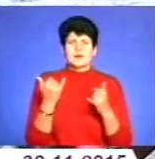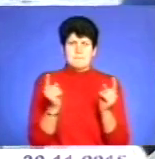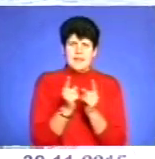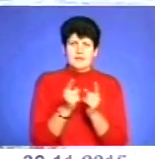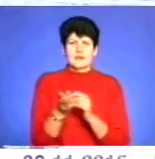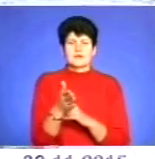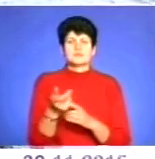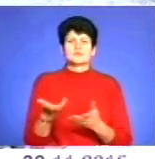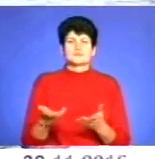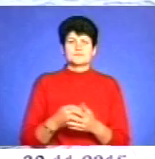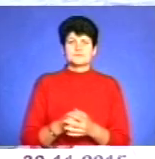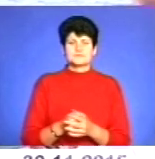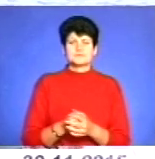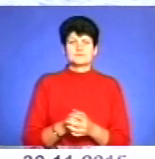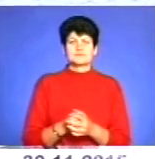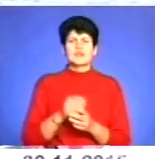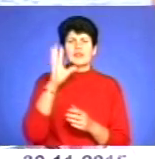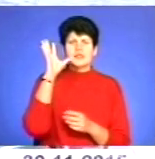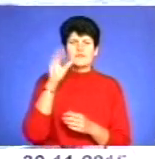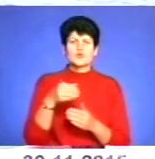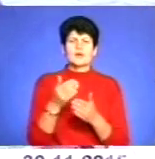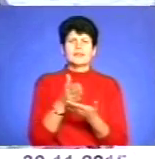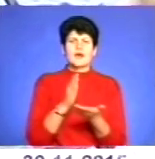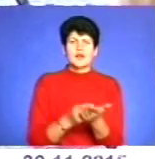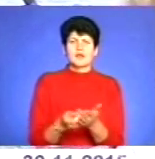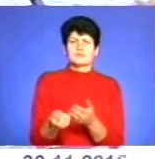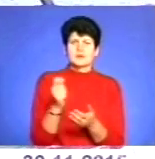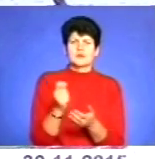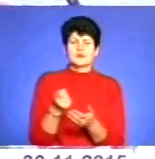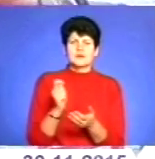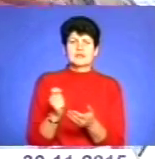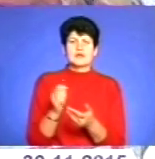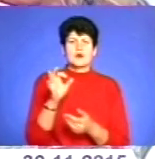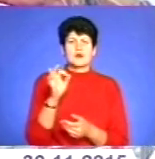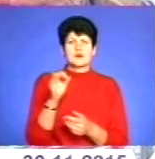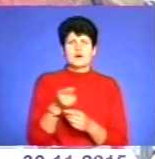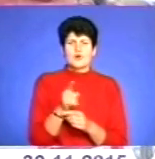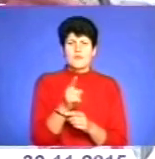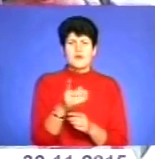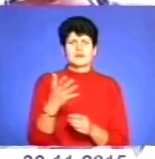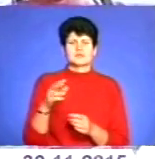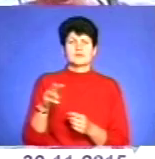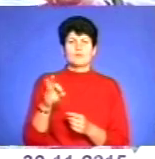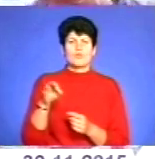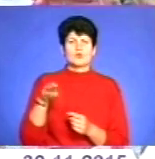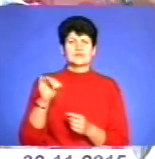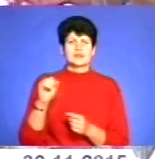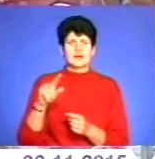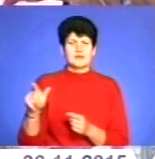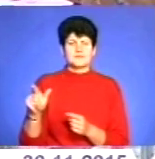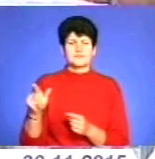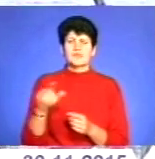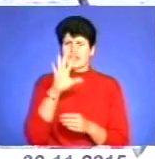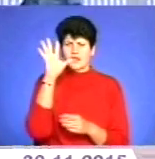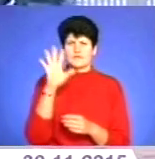нам скажете? Ну а що, і на хліб, і на опариша, і на мотиля. На